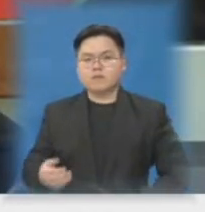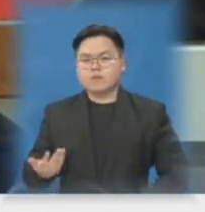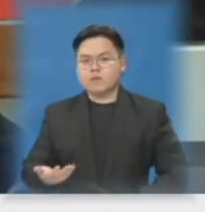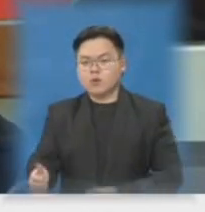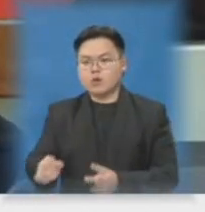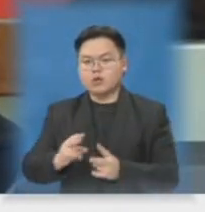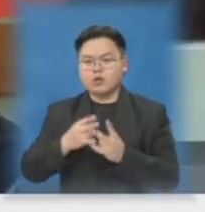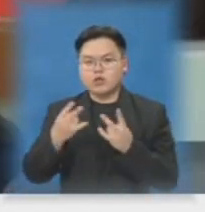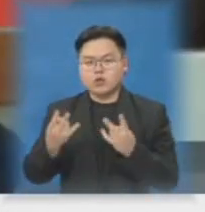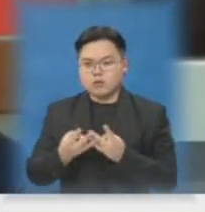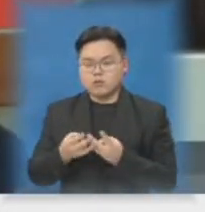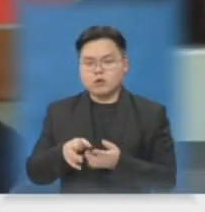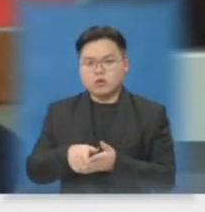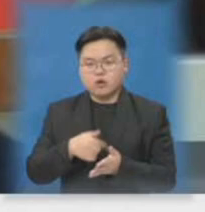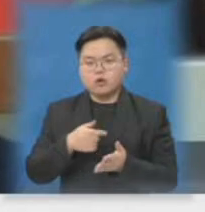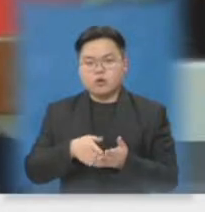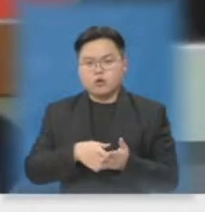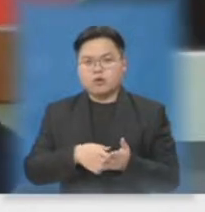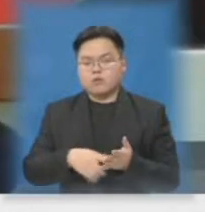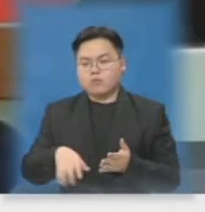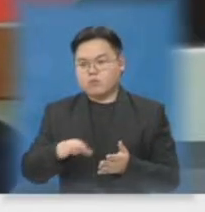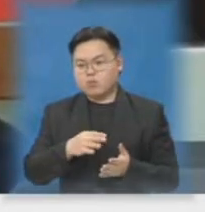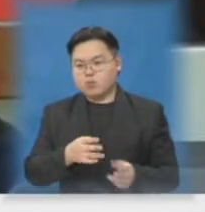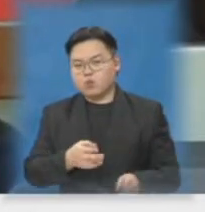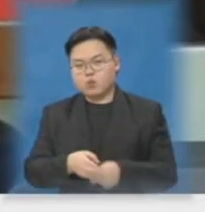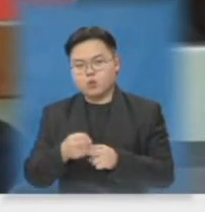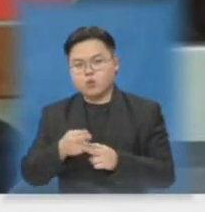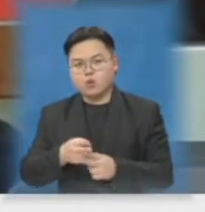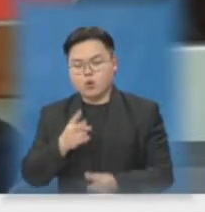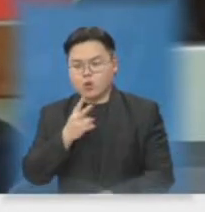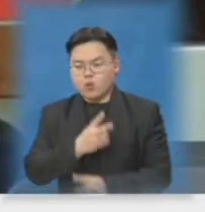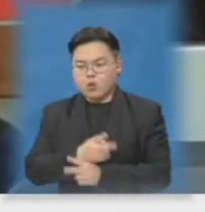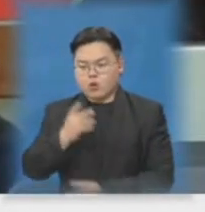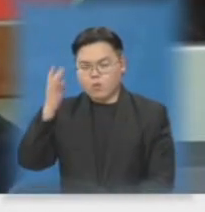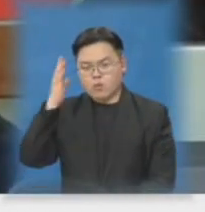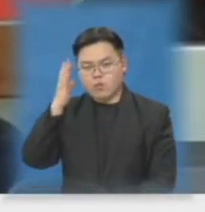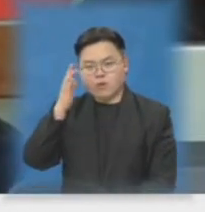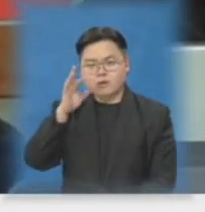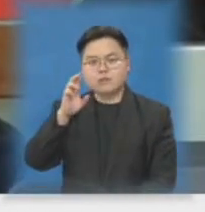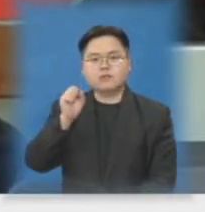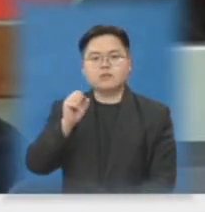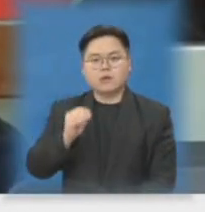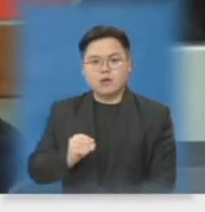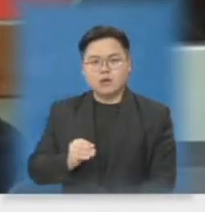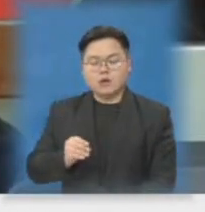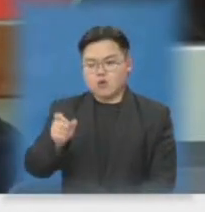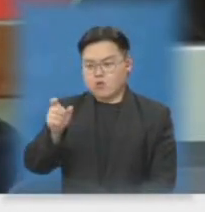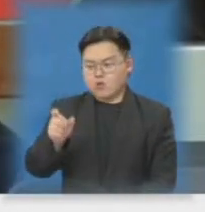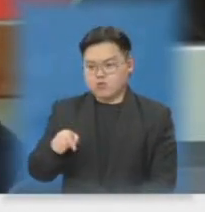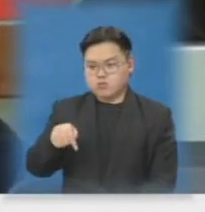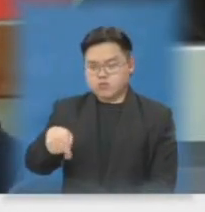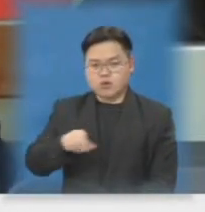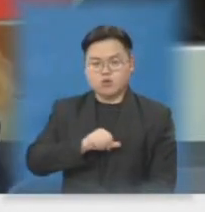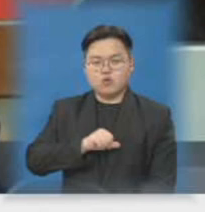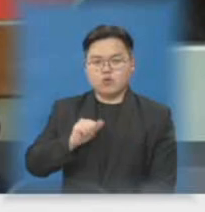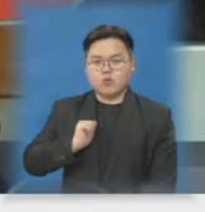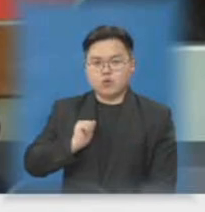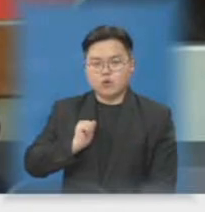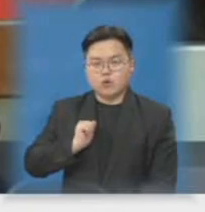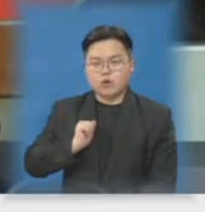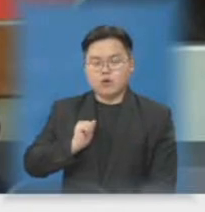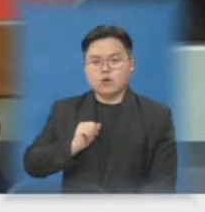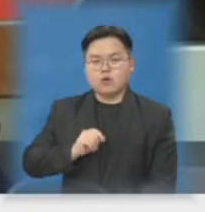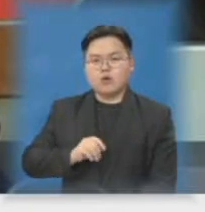хангаж өгөх энэ зөвлөлдөр хуулийн ямар бодлого баримтлах вэ? Хүний заяагдвал хүсэл хэрэгцээг одоо хангахдахгүй